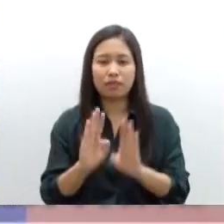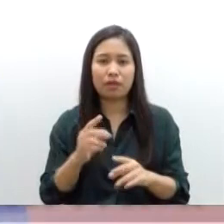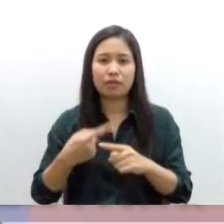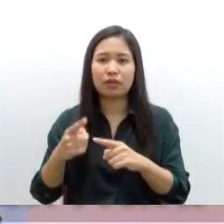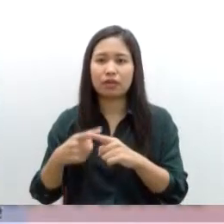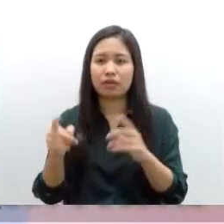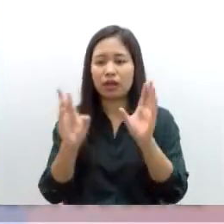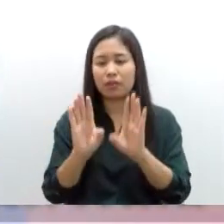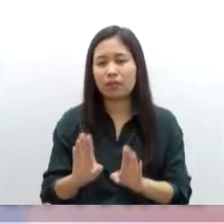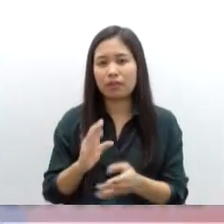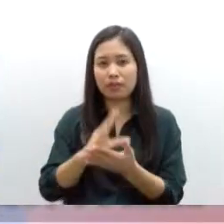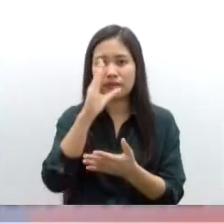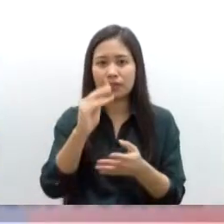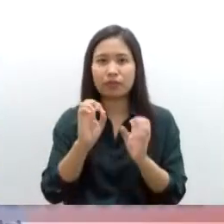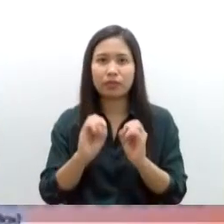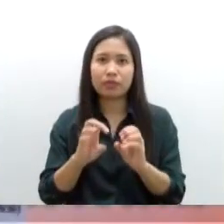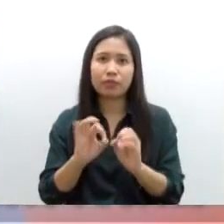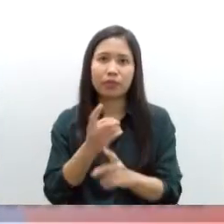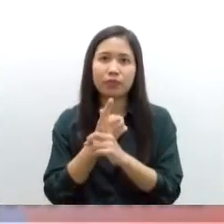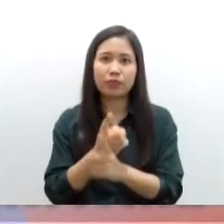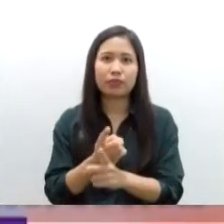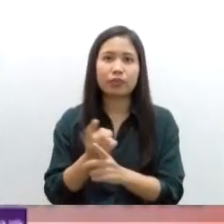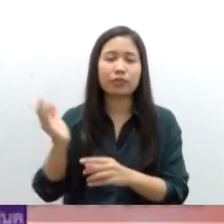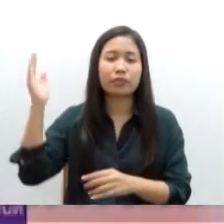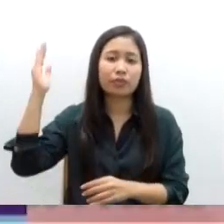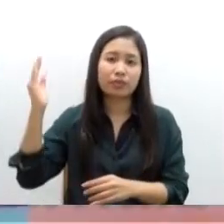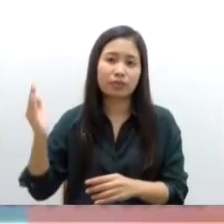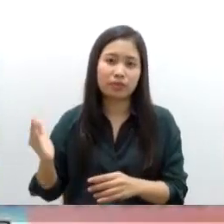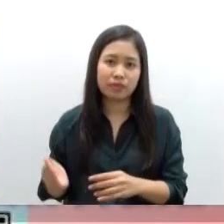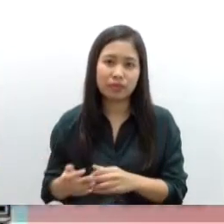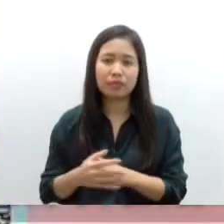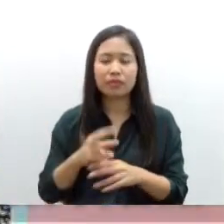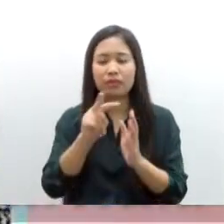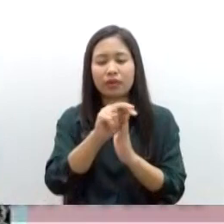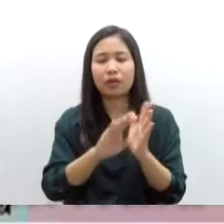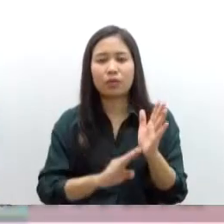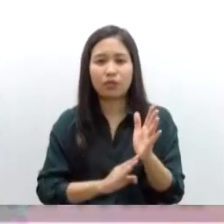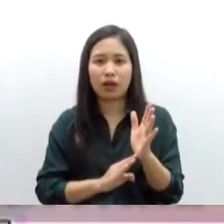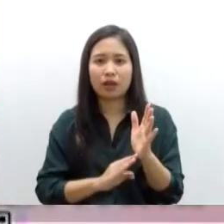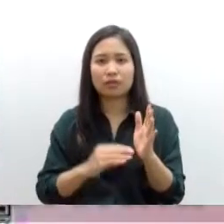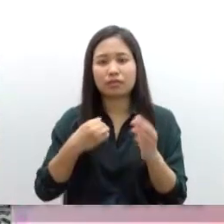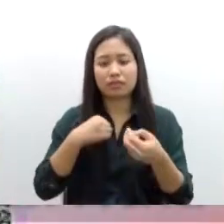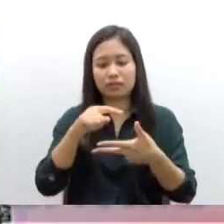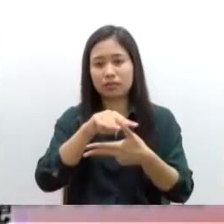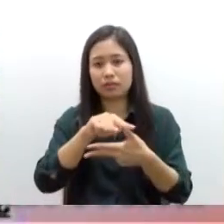ที่เป็นวันนี้ผมถือว่าเป็นเครื่องมือหลักที่มีพร้อมตั้งแต่อนุบาล1ไปถึงม.6